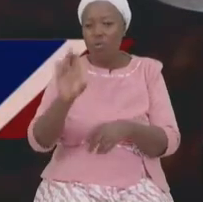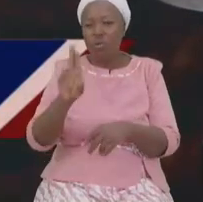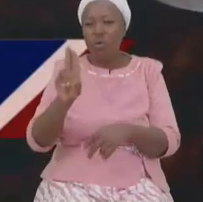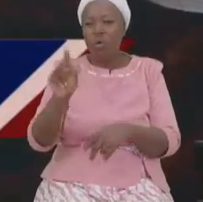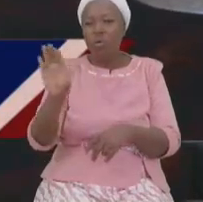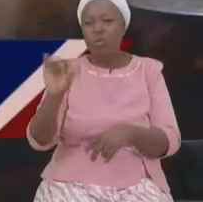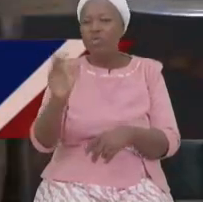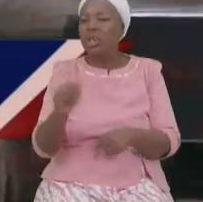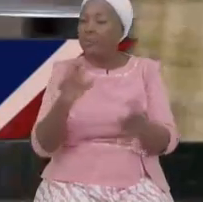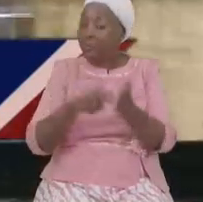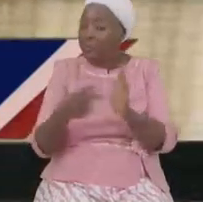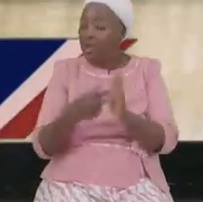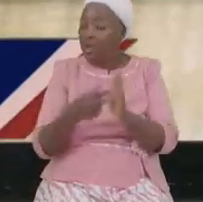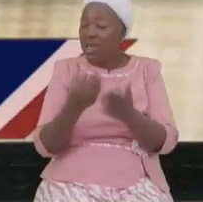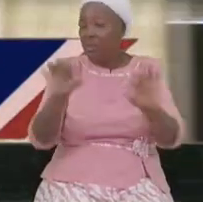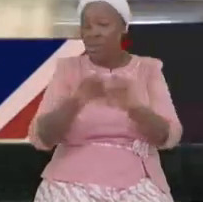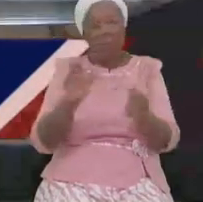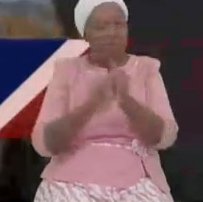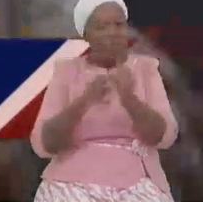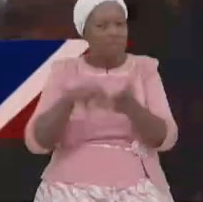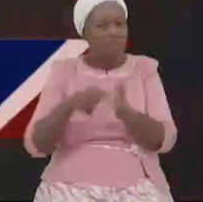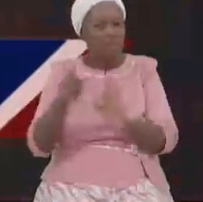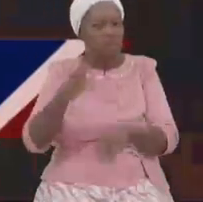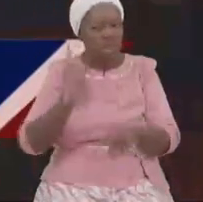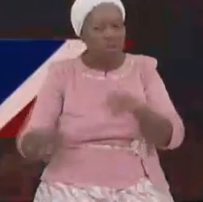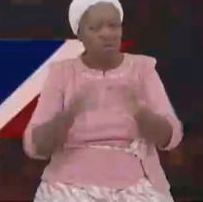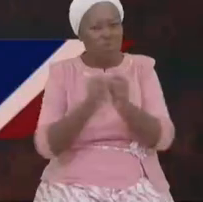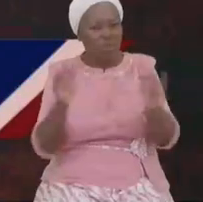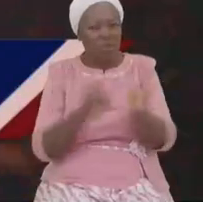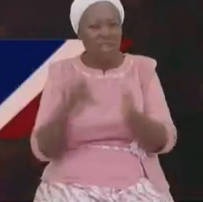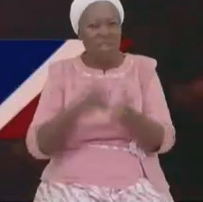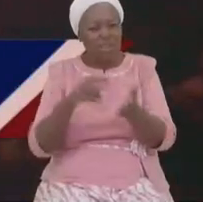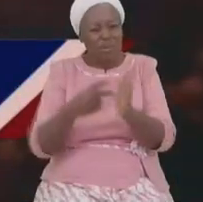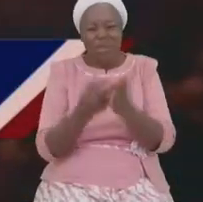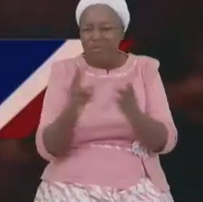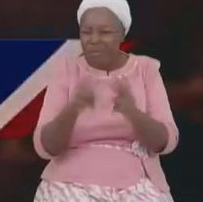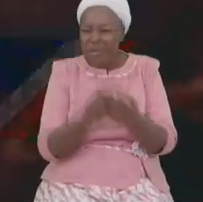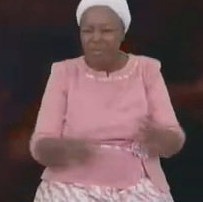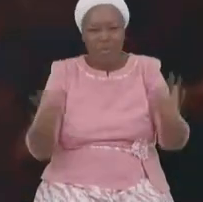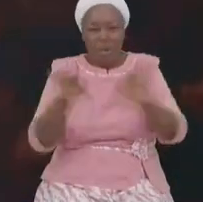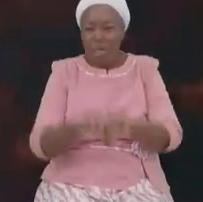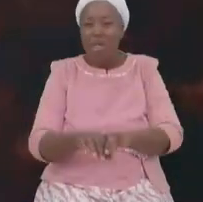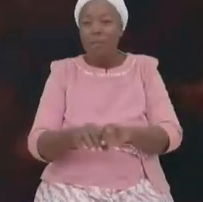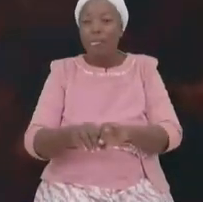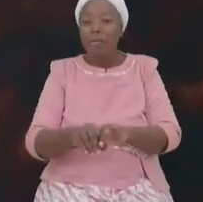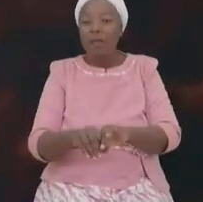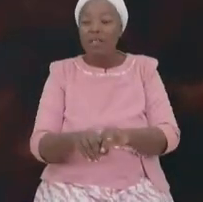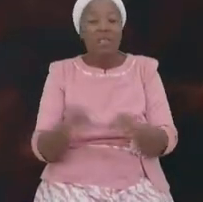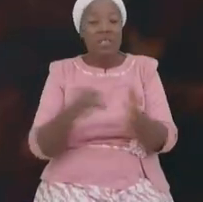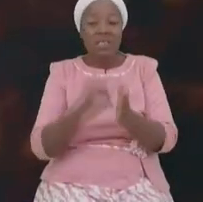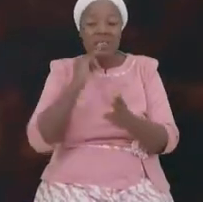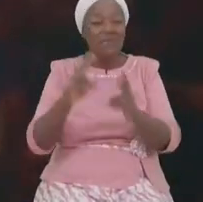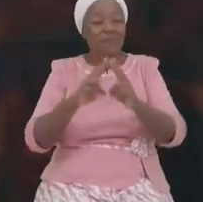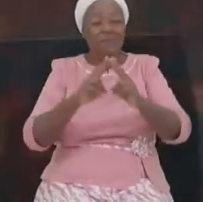passer. Ça veut dire essentiel. Quand on dit que quelque chose est crucial, ça veut dire que c'est important. Et